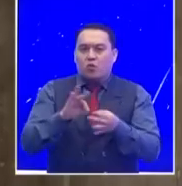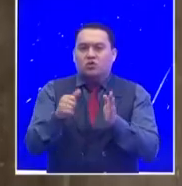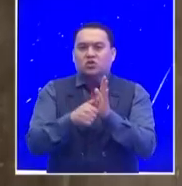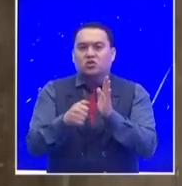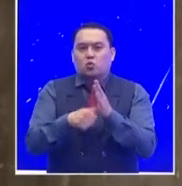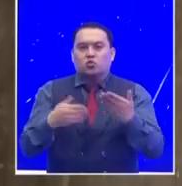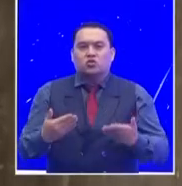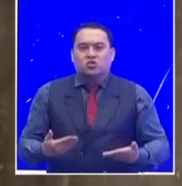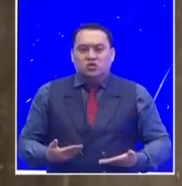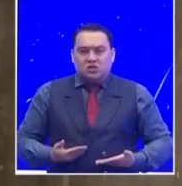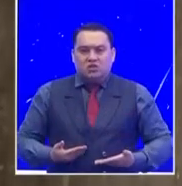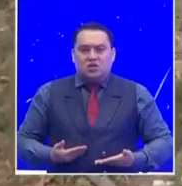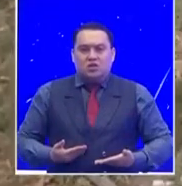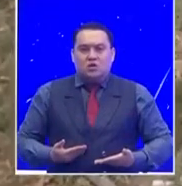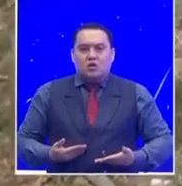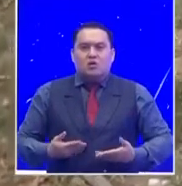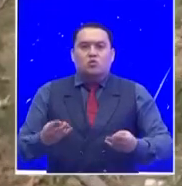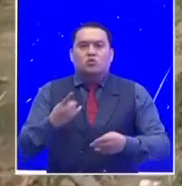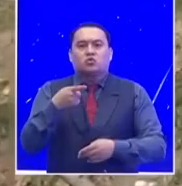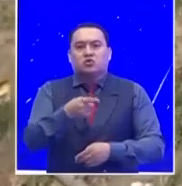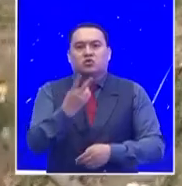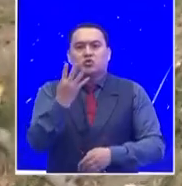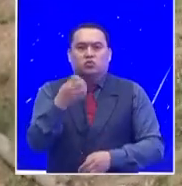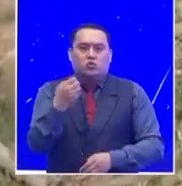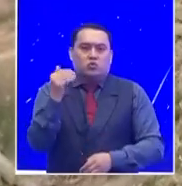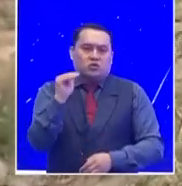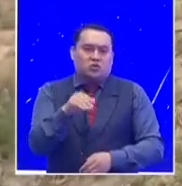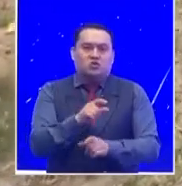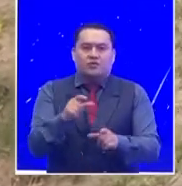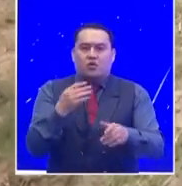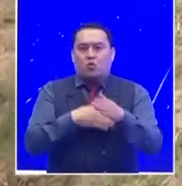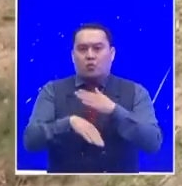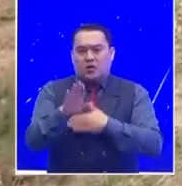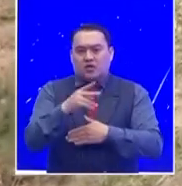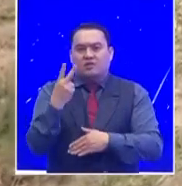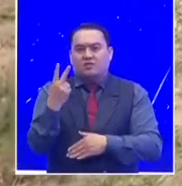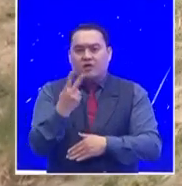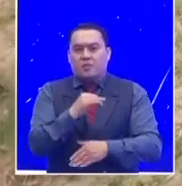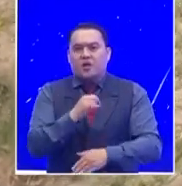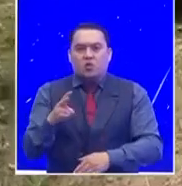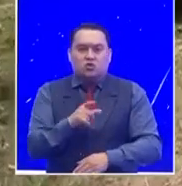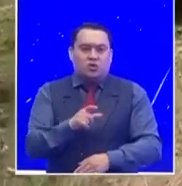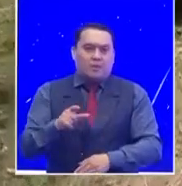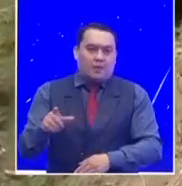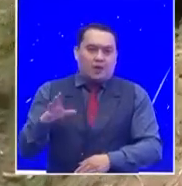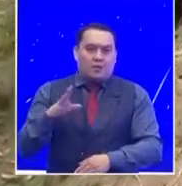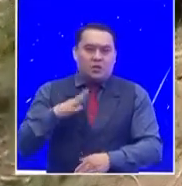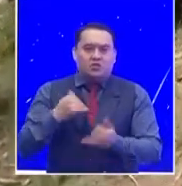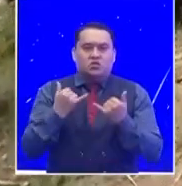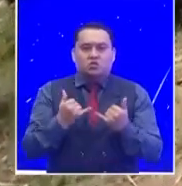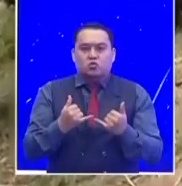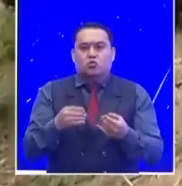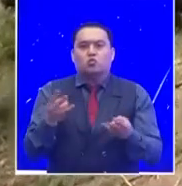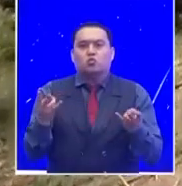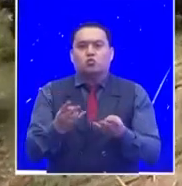унес 600 жизней и вынудил к бегству 140 тысяч человек. 2 с лишним миллиона граждан Мозамбика по сей